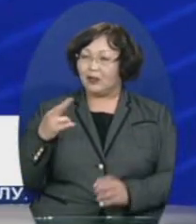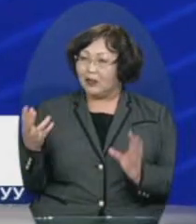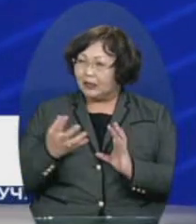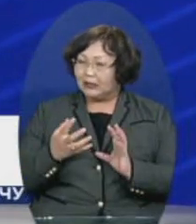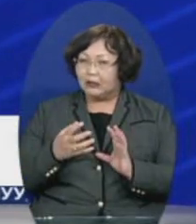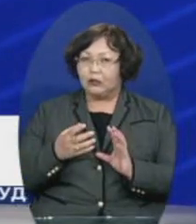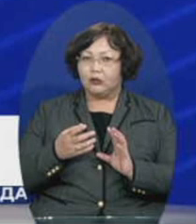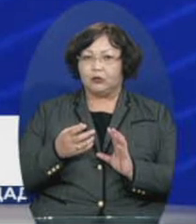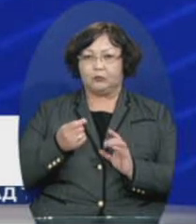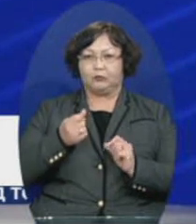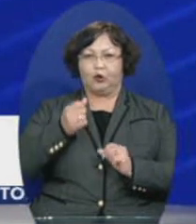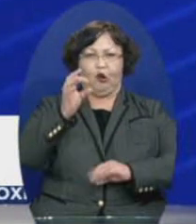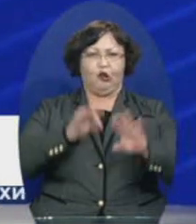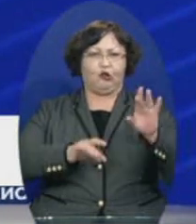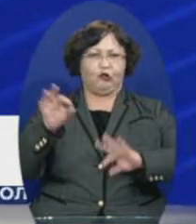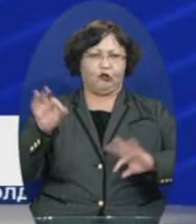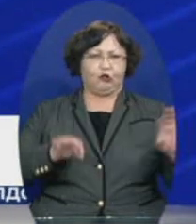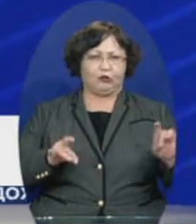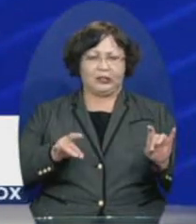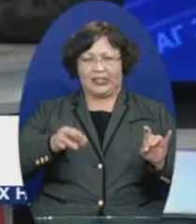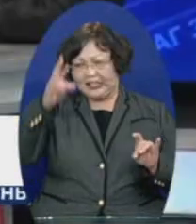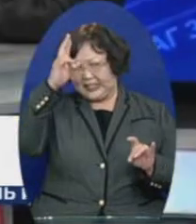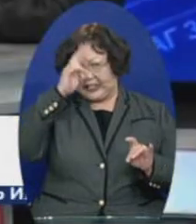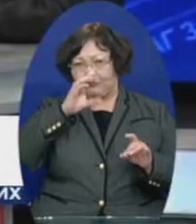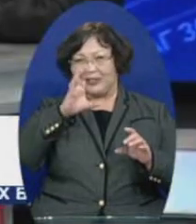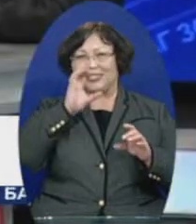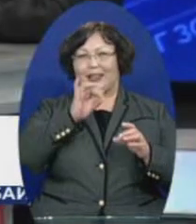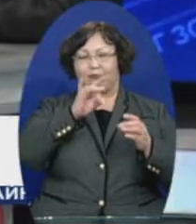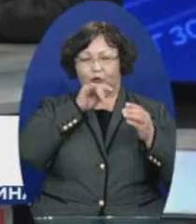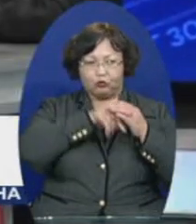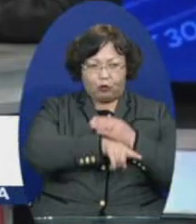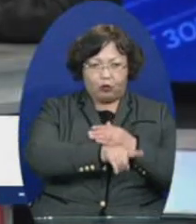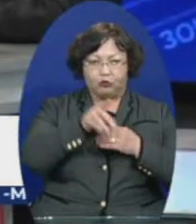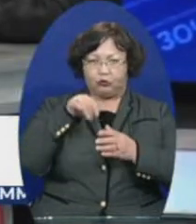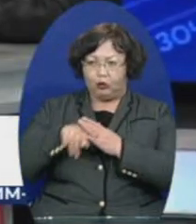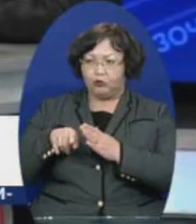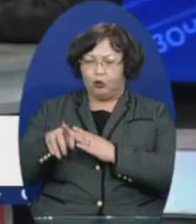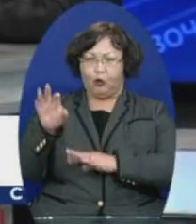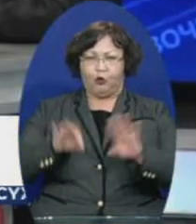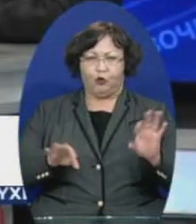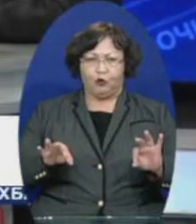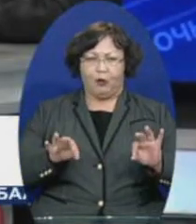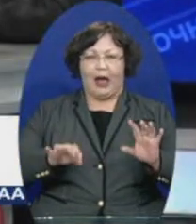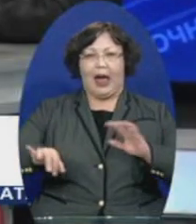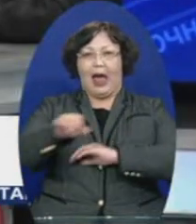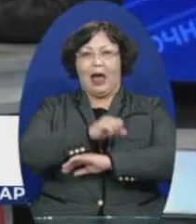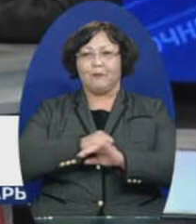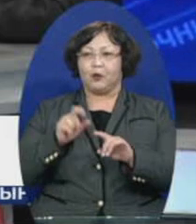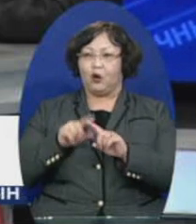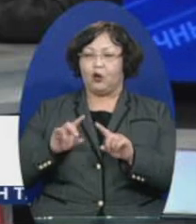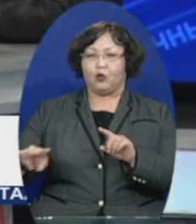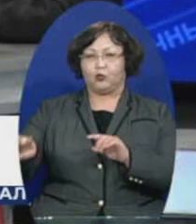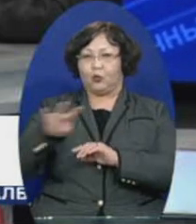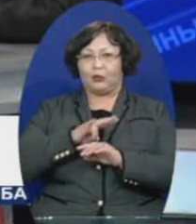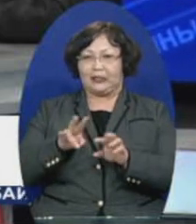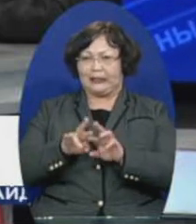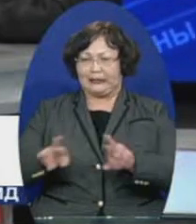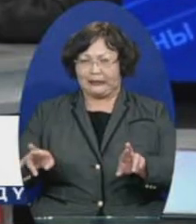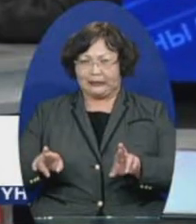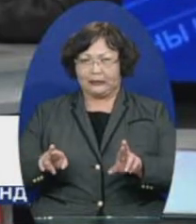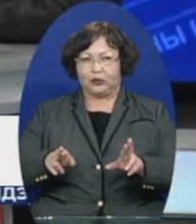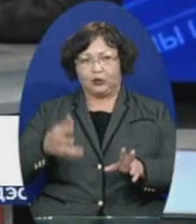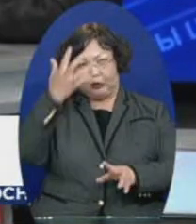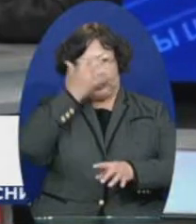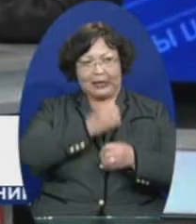салбраас салбарын хооронд ялгаатай байдаг. За эсвэл аймаг орон нутгийнх нь арай ялгаатай. Эсвэл төрийн захиргааны албаагч гэж яхад яам тамгын